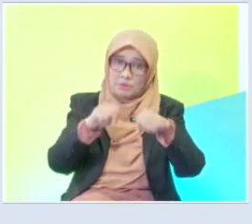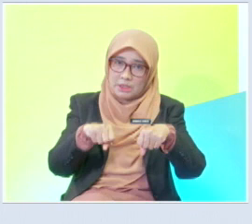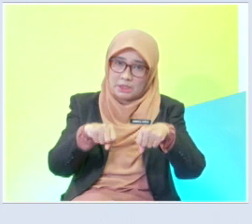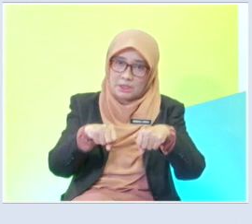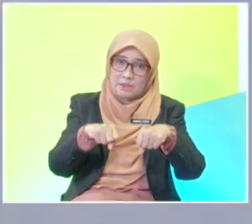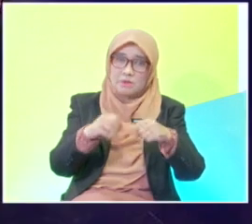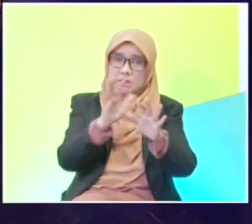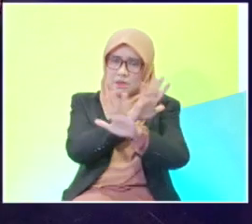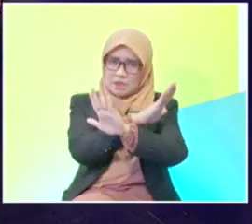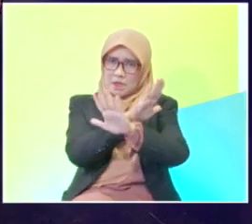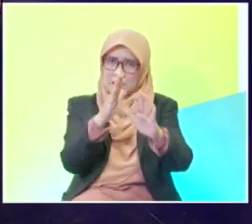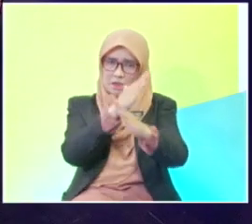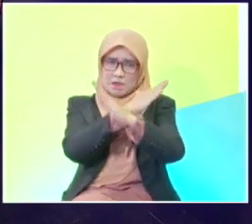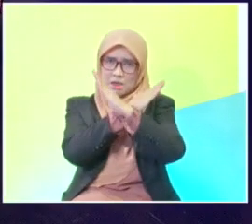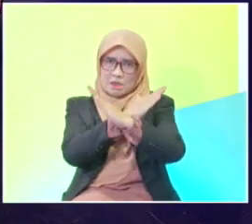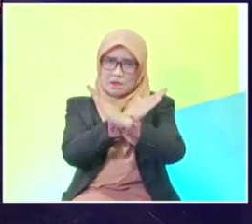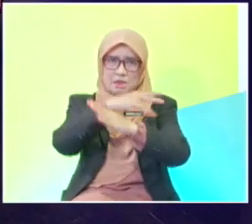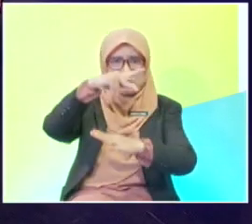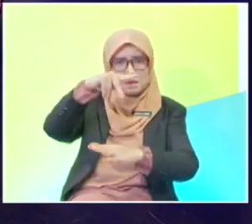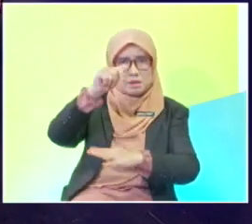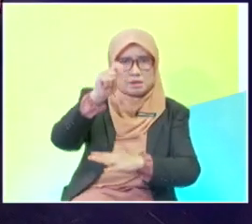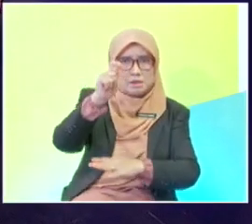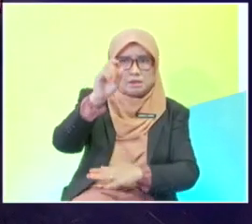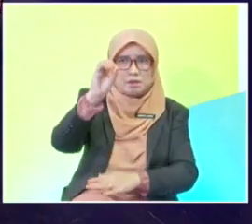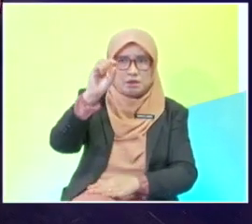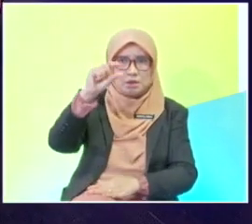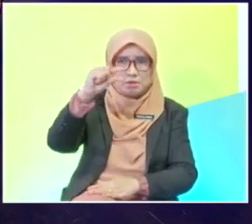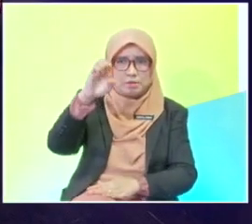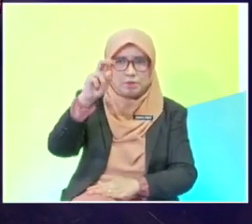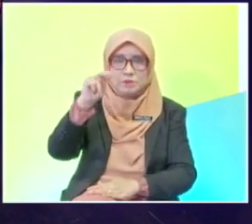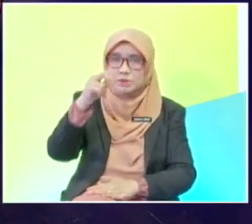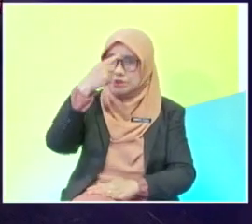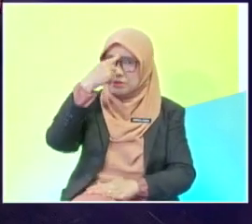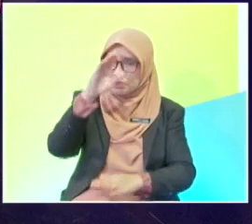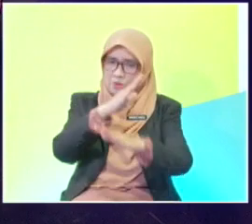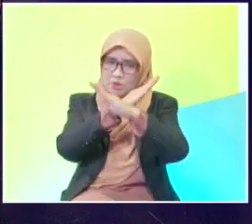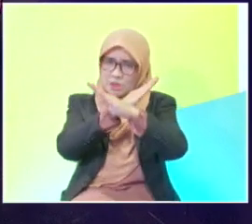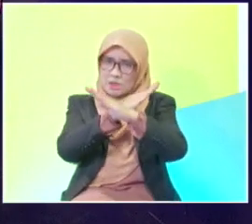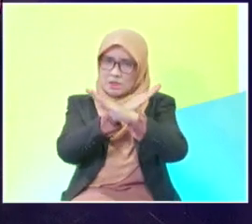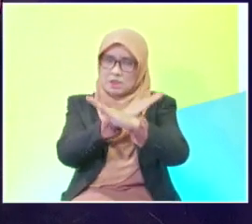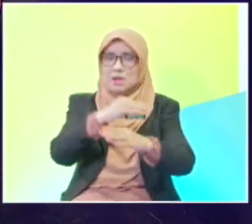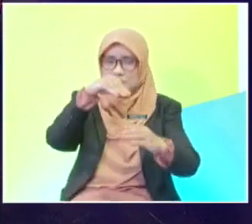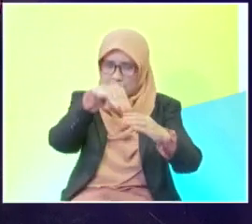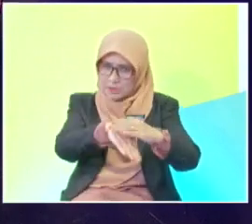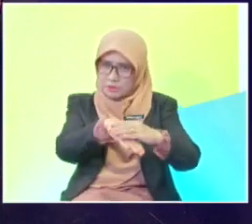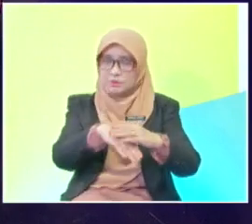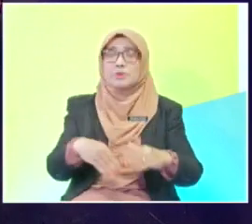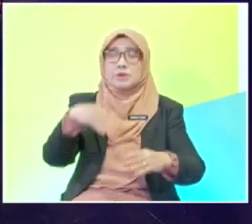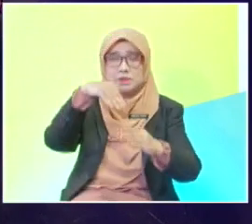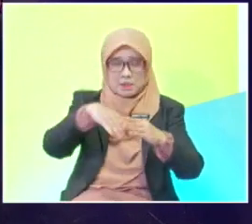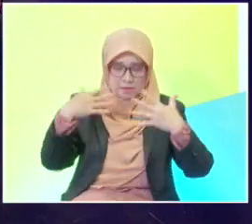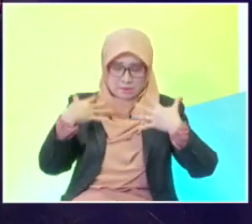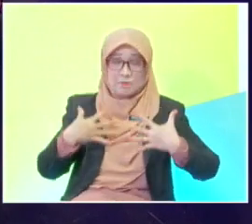pertahanan yang seperti tentera di situ. Kemudian kita ada mengeluarkan sebum, peluh, mucus, seperti itu senjata